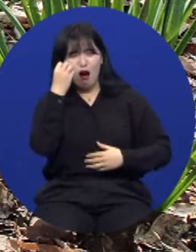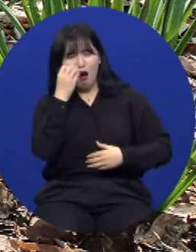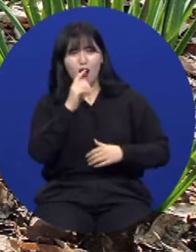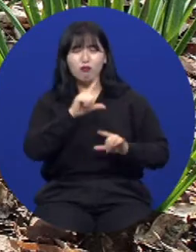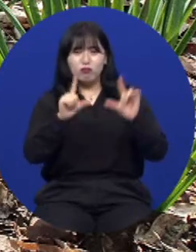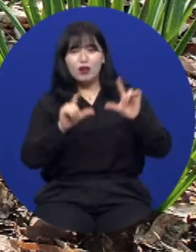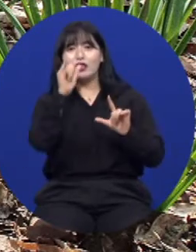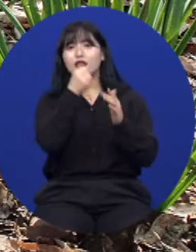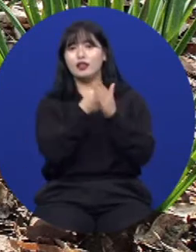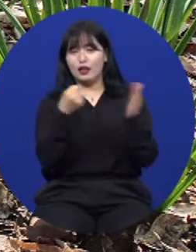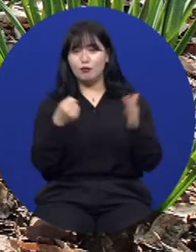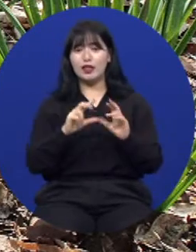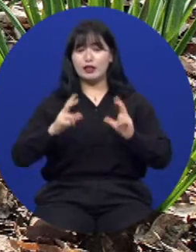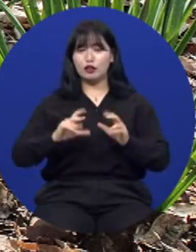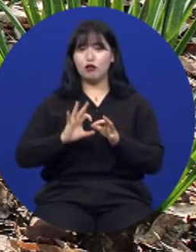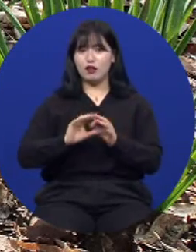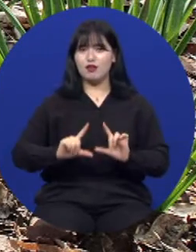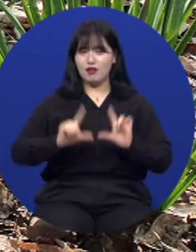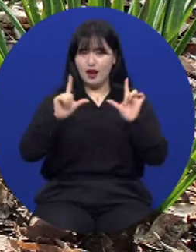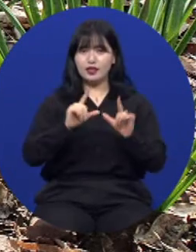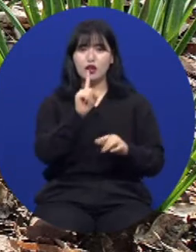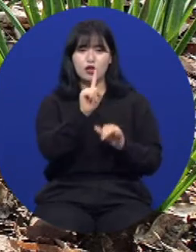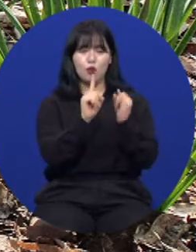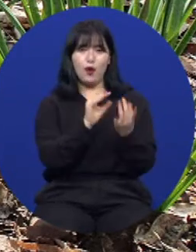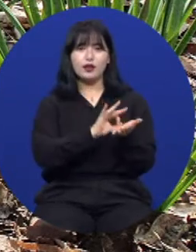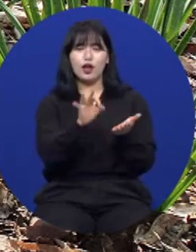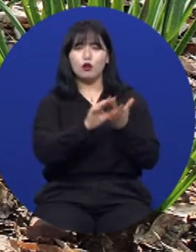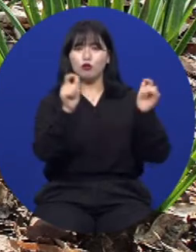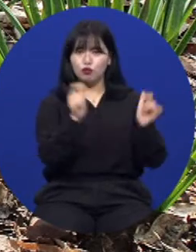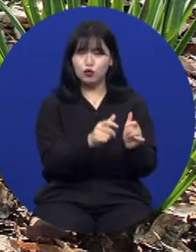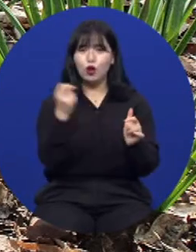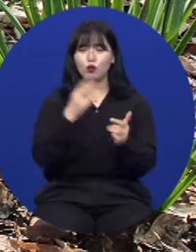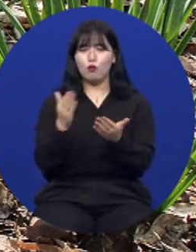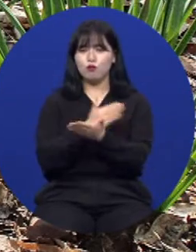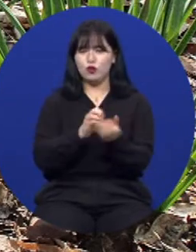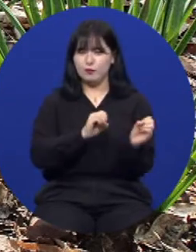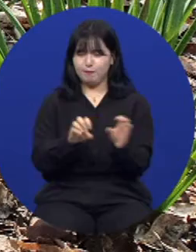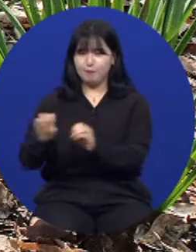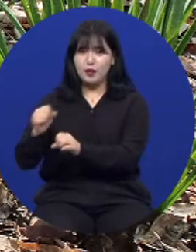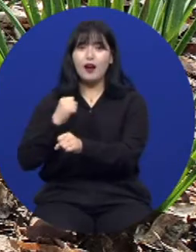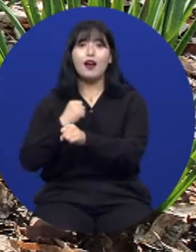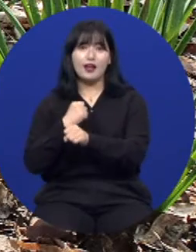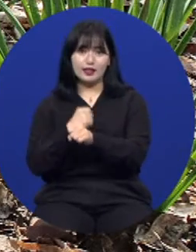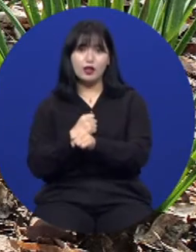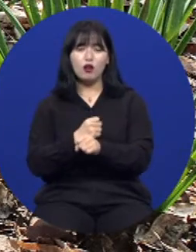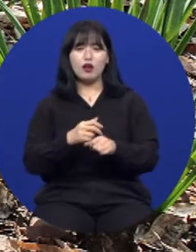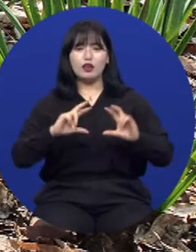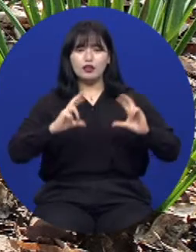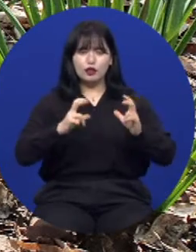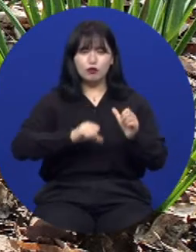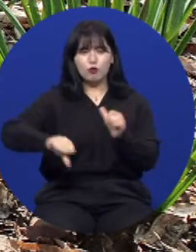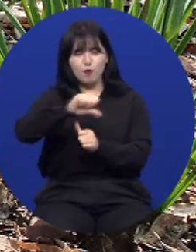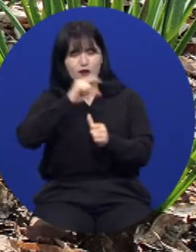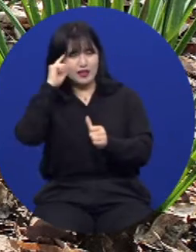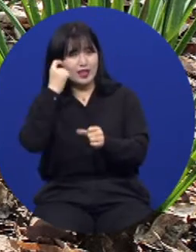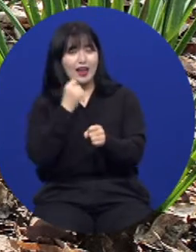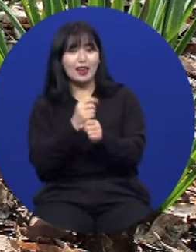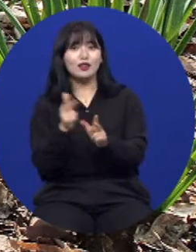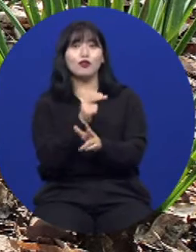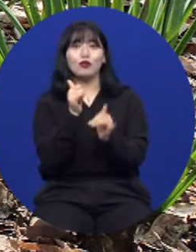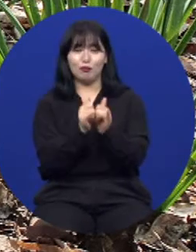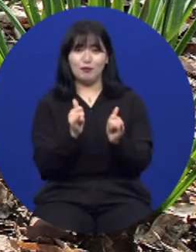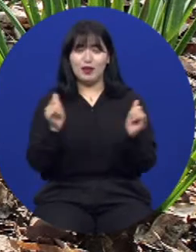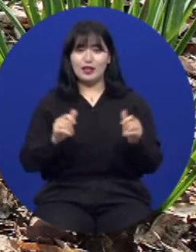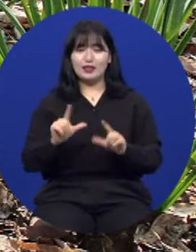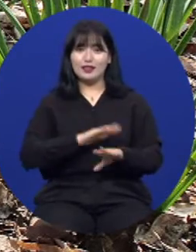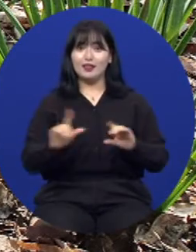있죠 지구의 날을 맞아 일회용품 사용 줄이기 와 분리배출 부터 실전 하면서 지구와 환경을 생각하는 주말 보내시기 바랍니다